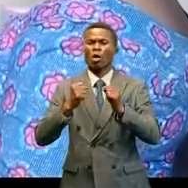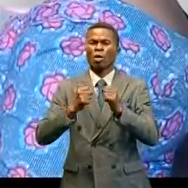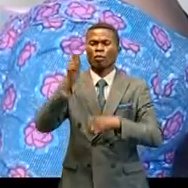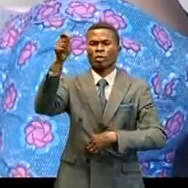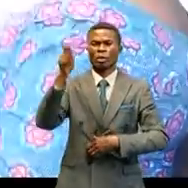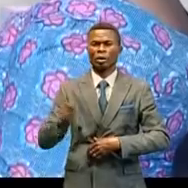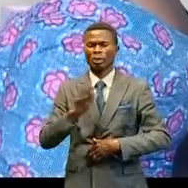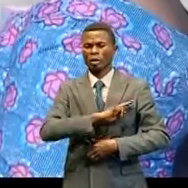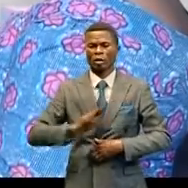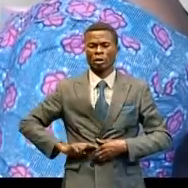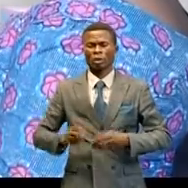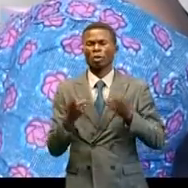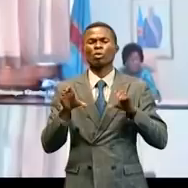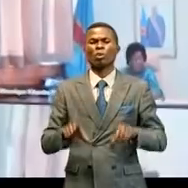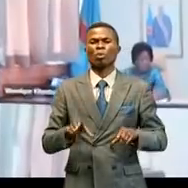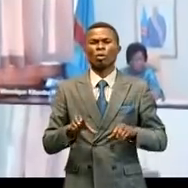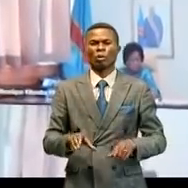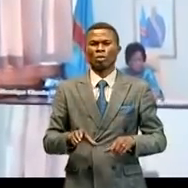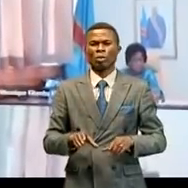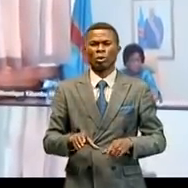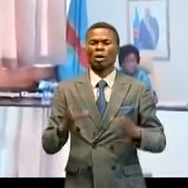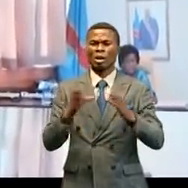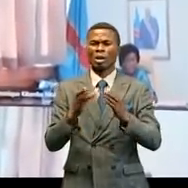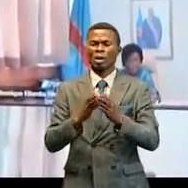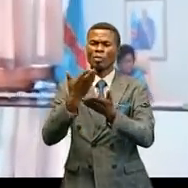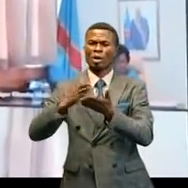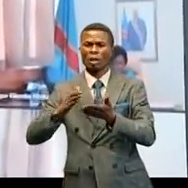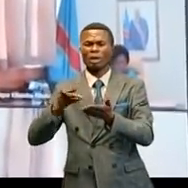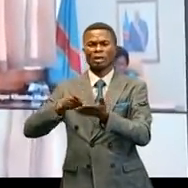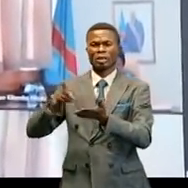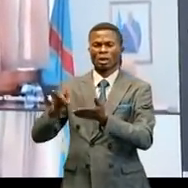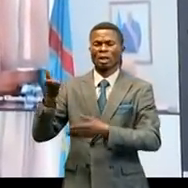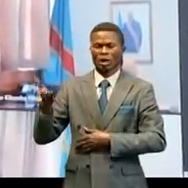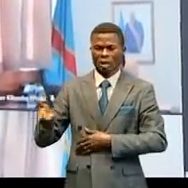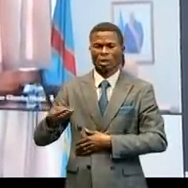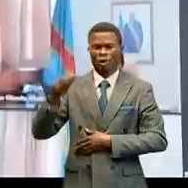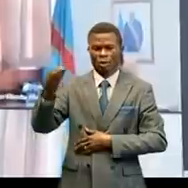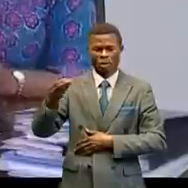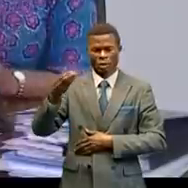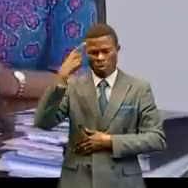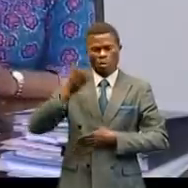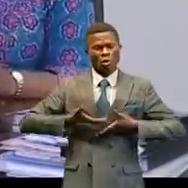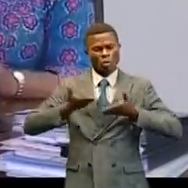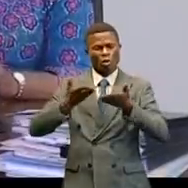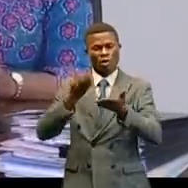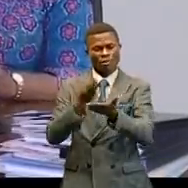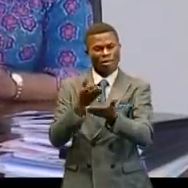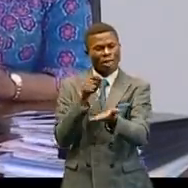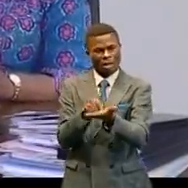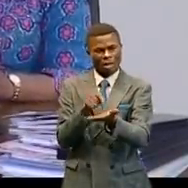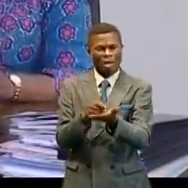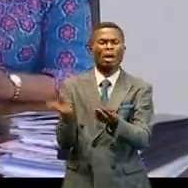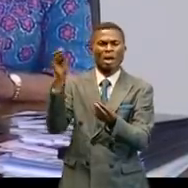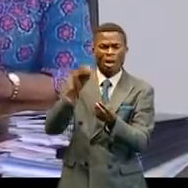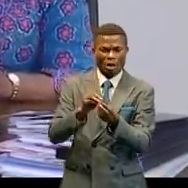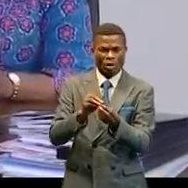forces armées de la République démocratique du Congo avec une partie de leurs émoluments. À ces sacrifices financiers, il faut